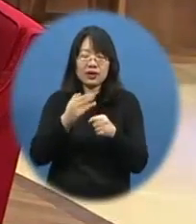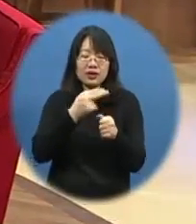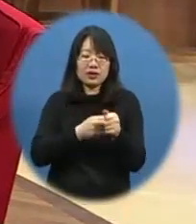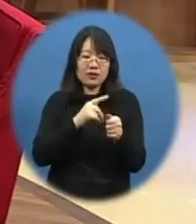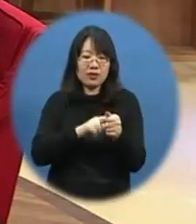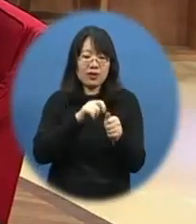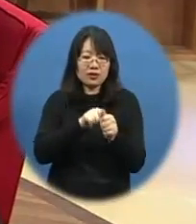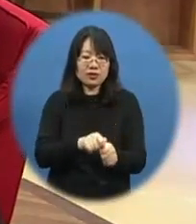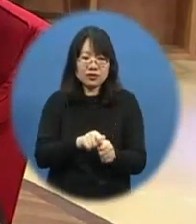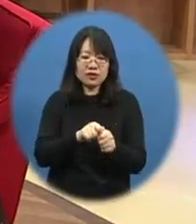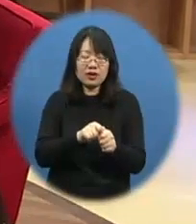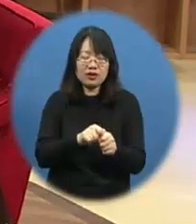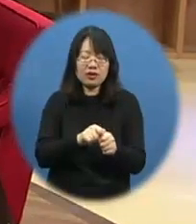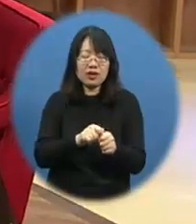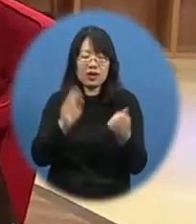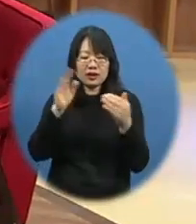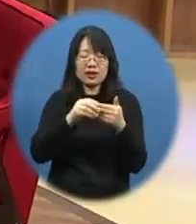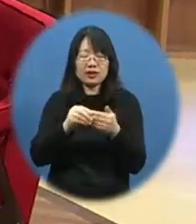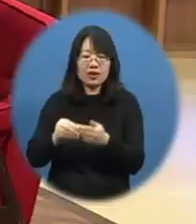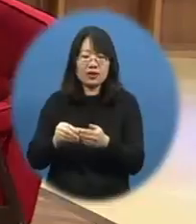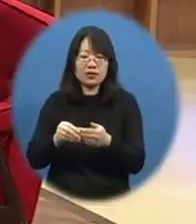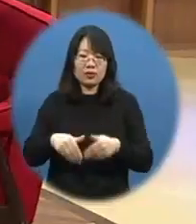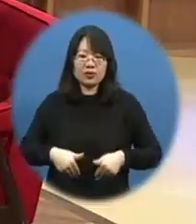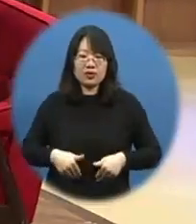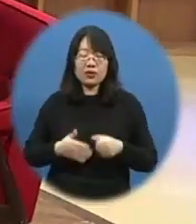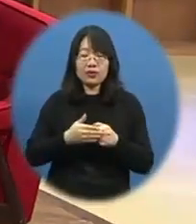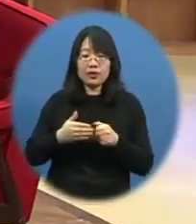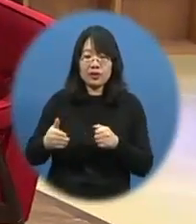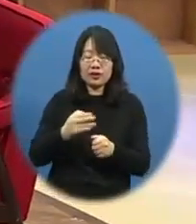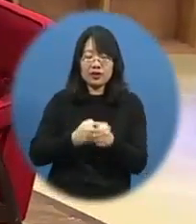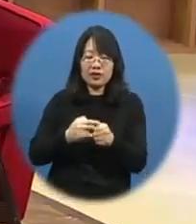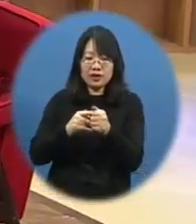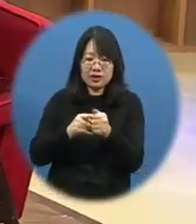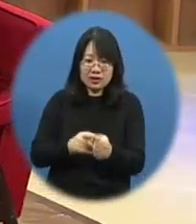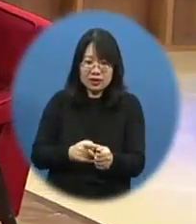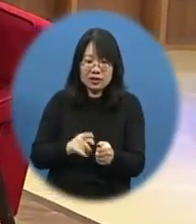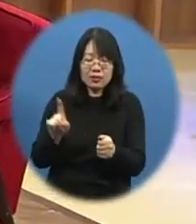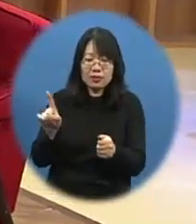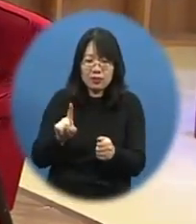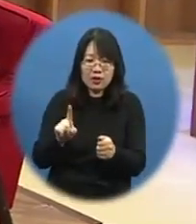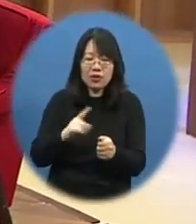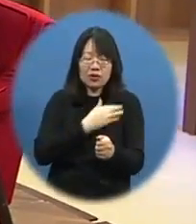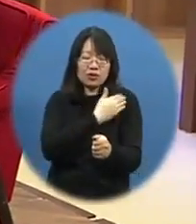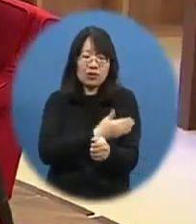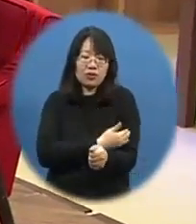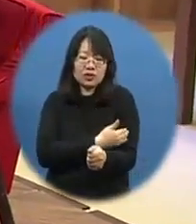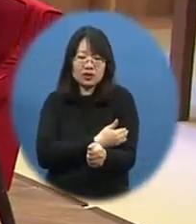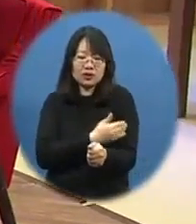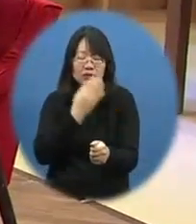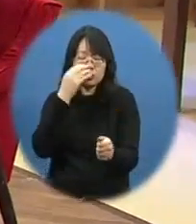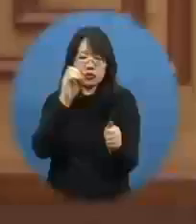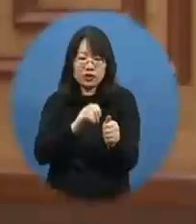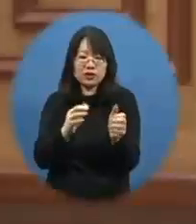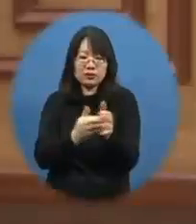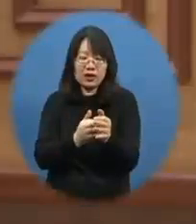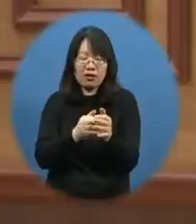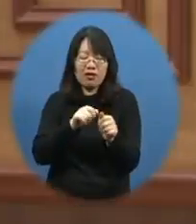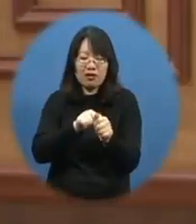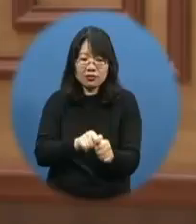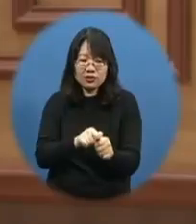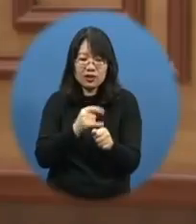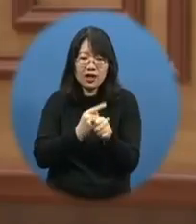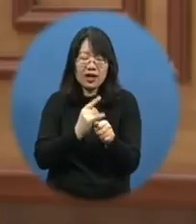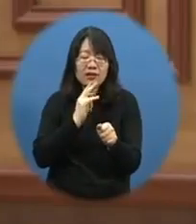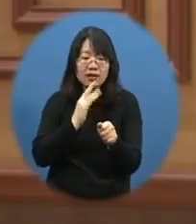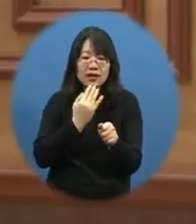선생님들은 억지로라도 아이들을 데리고 있어야만 되고 그렇죠. 그러다 보니까 선생님의 이른바 권위가 안 서는 거죠. 의무적으로